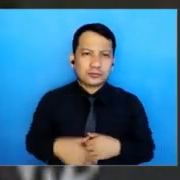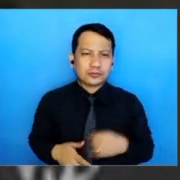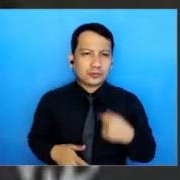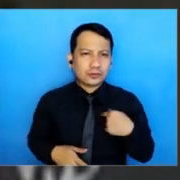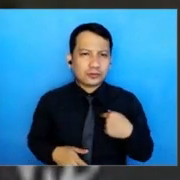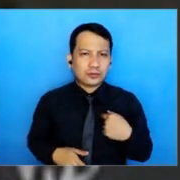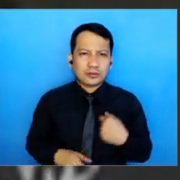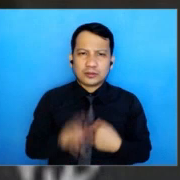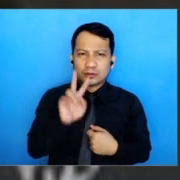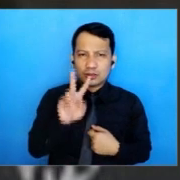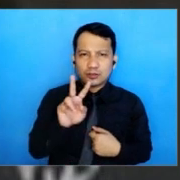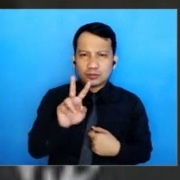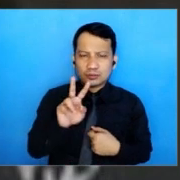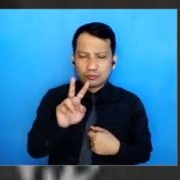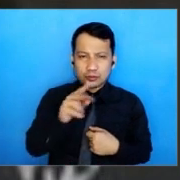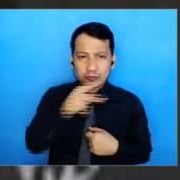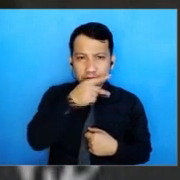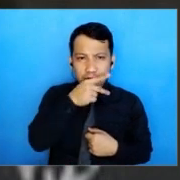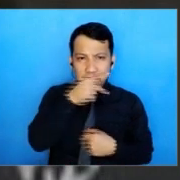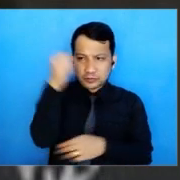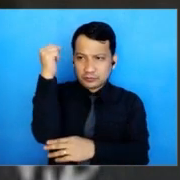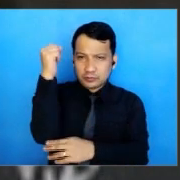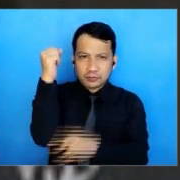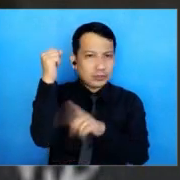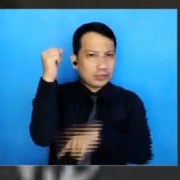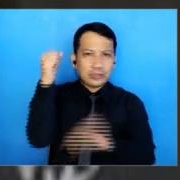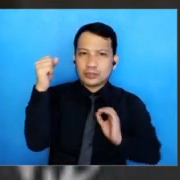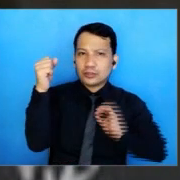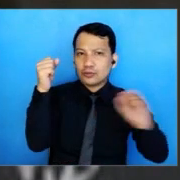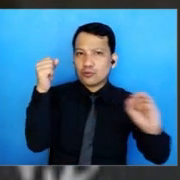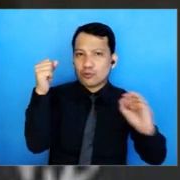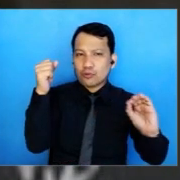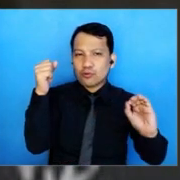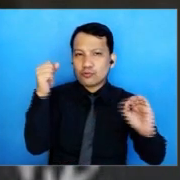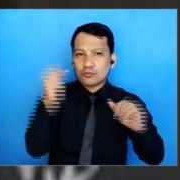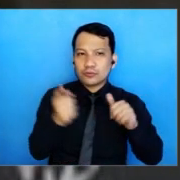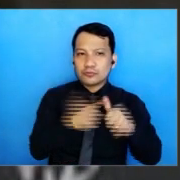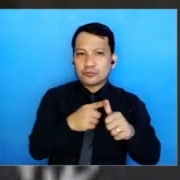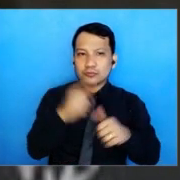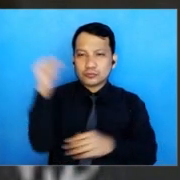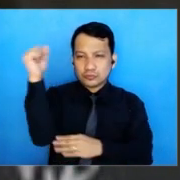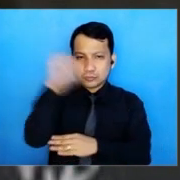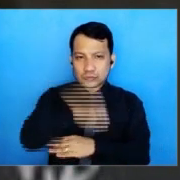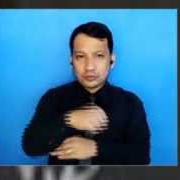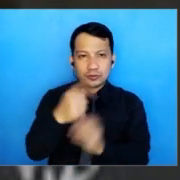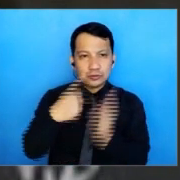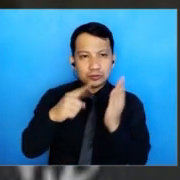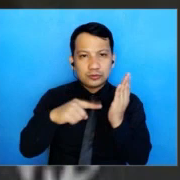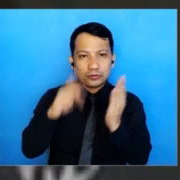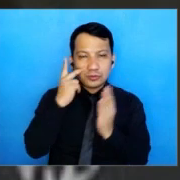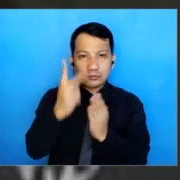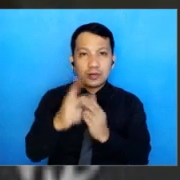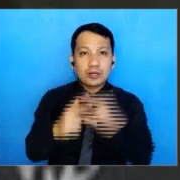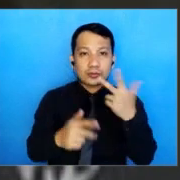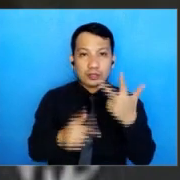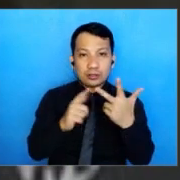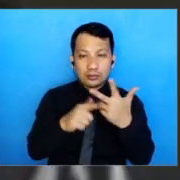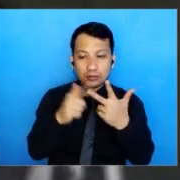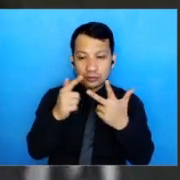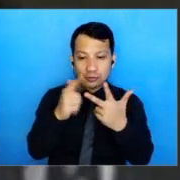pribadong sub-transmission poles na hindi nito pag-aari ang naunang bumigay. Dito na raw nadamay ang tatlong poste ng